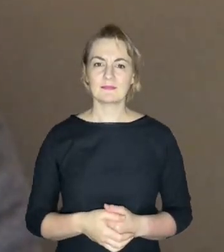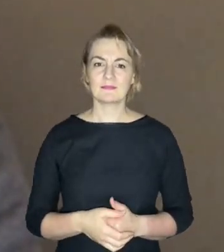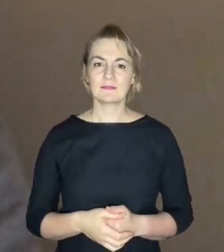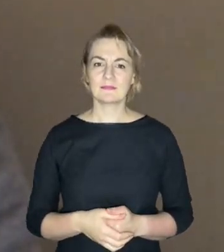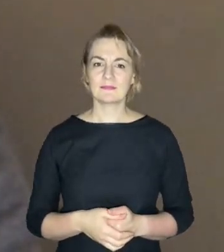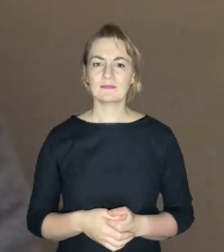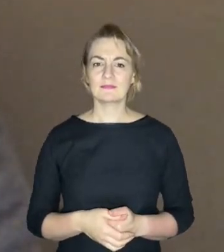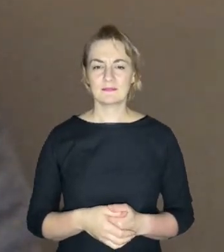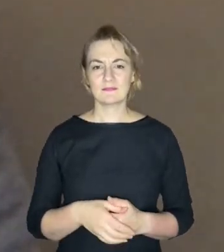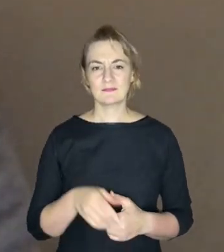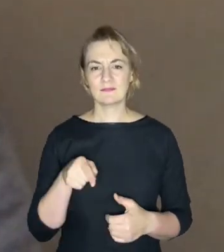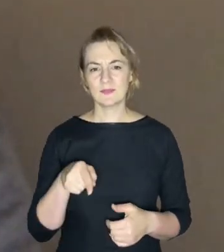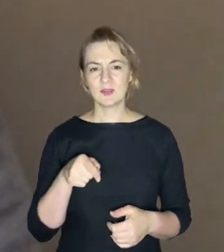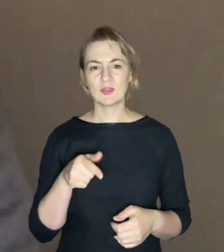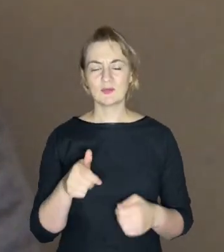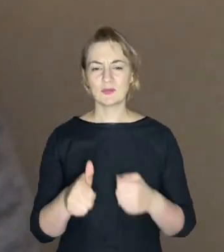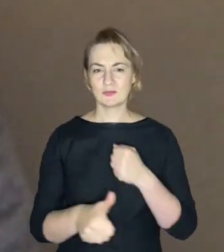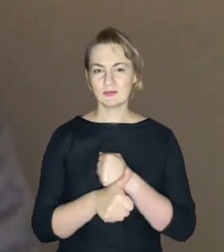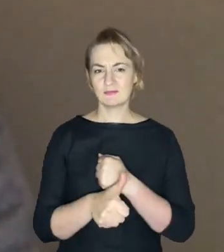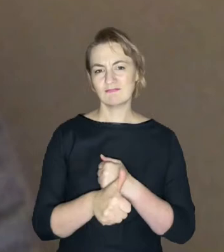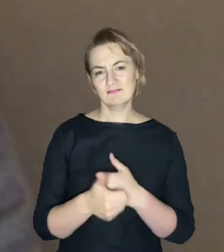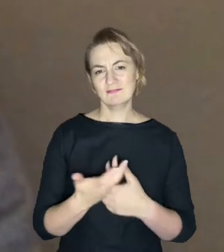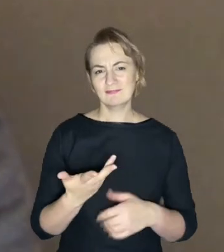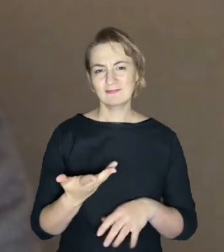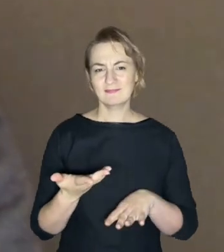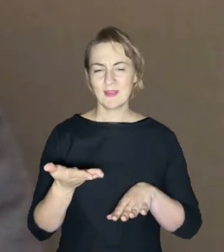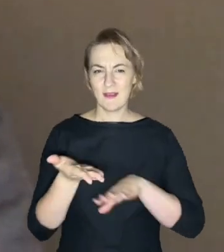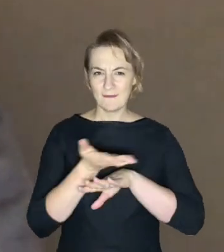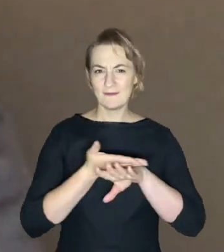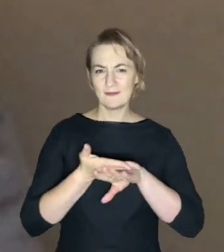tak powiem, kamień węgielny tej uzurpacji.